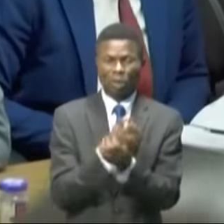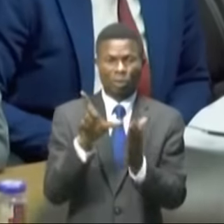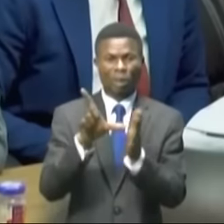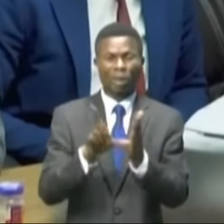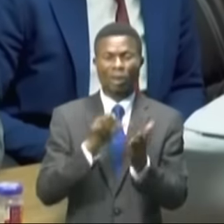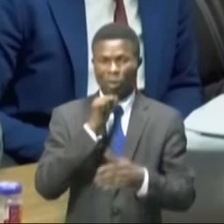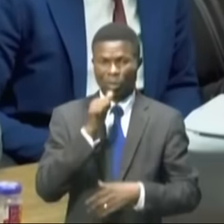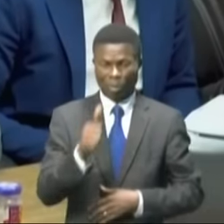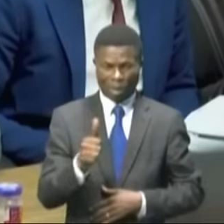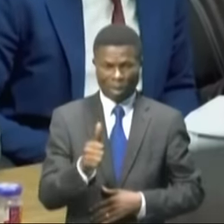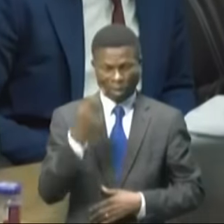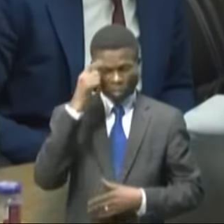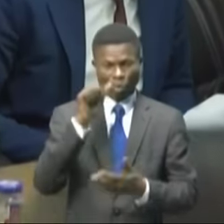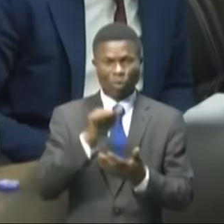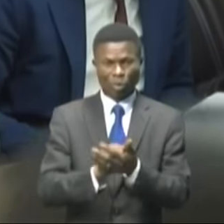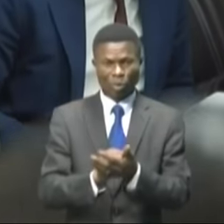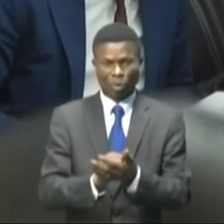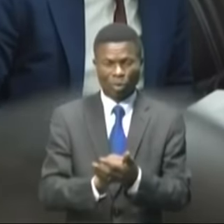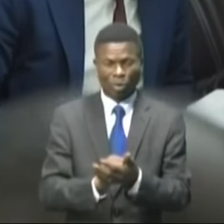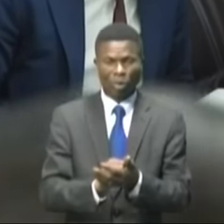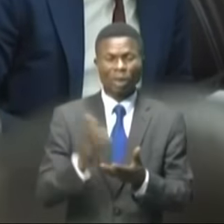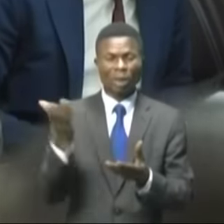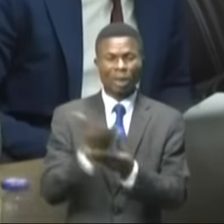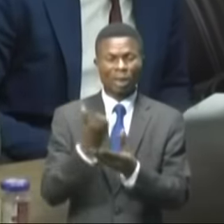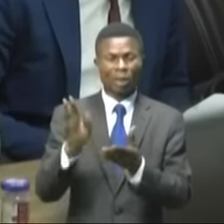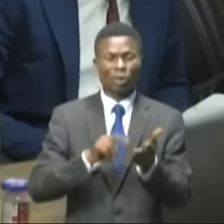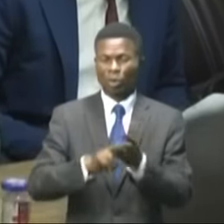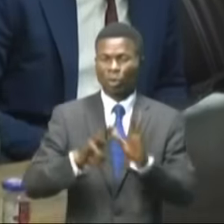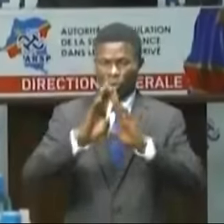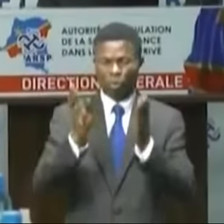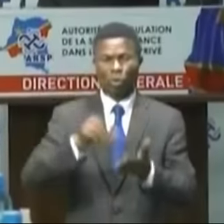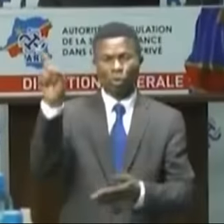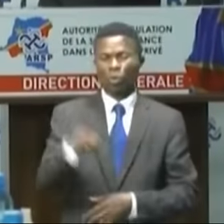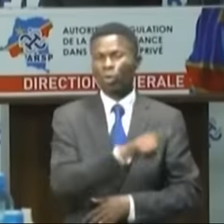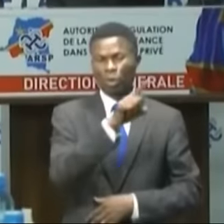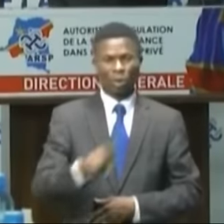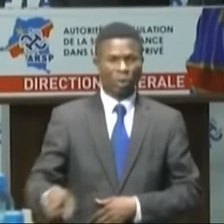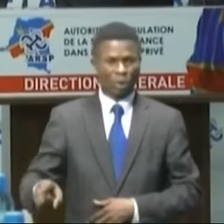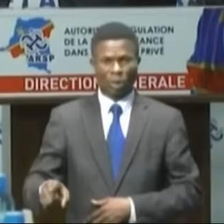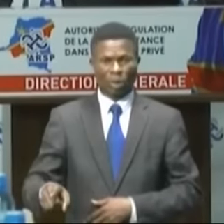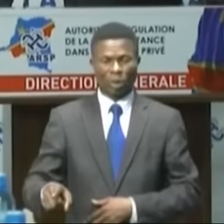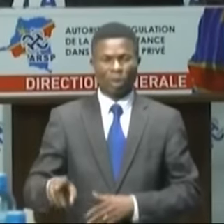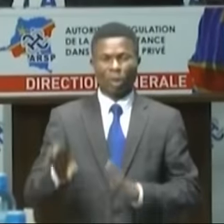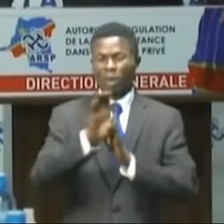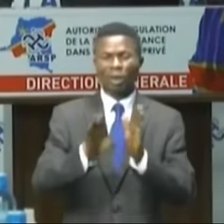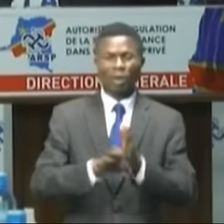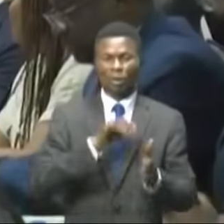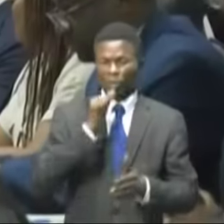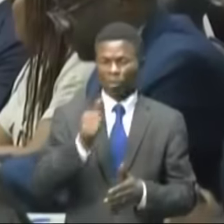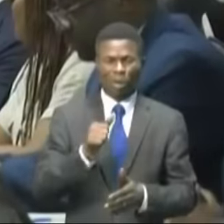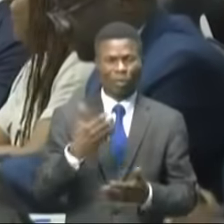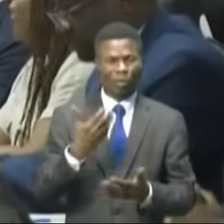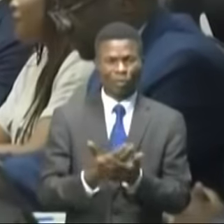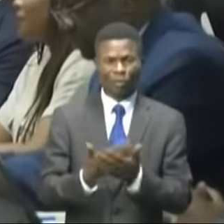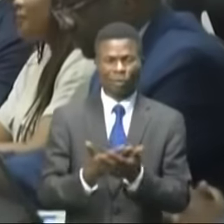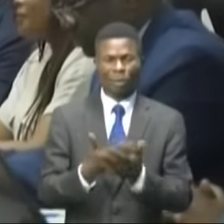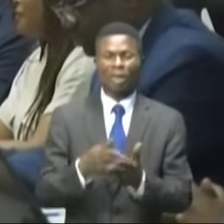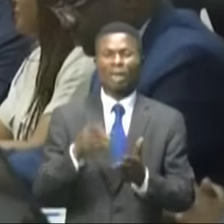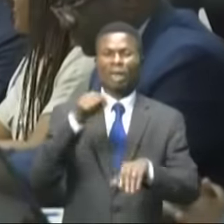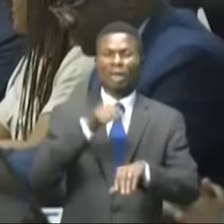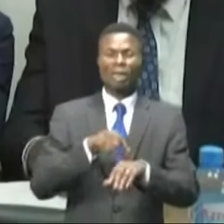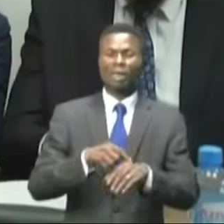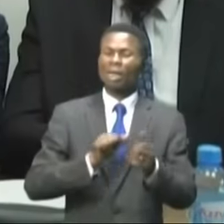la loi sur la sous-traitance, tous les contrats seront nuls, sans condition et avec effet immédiat. Parce que le délai